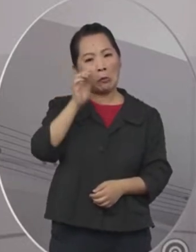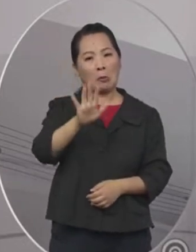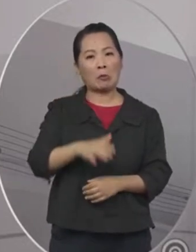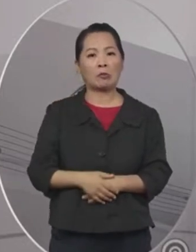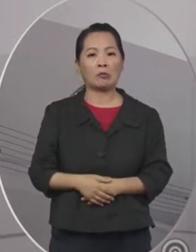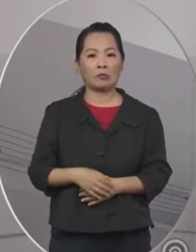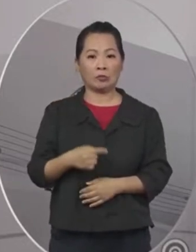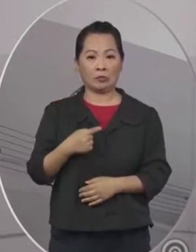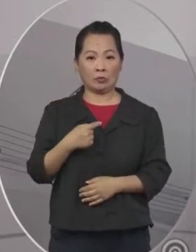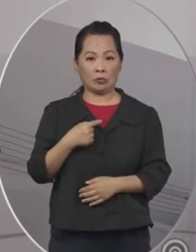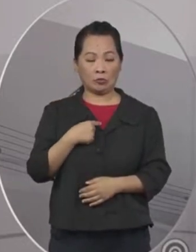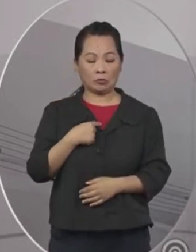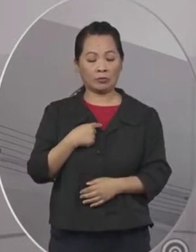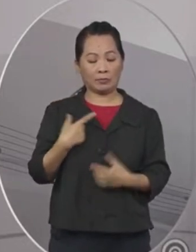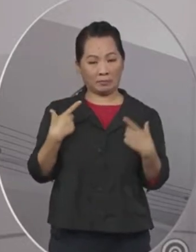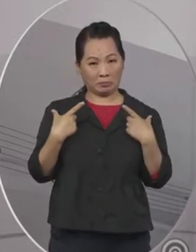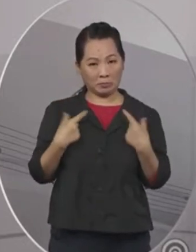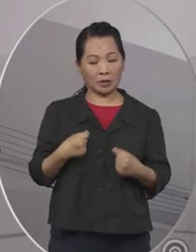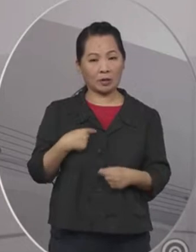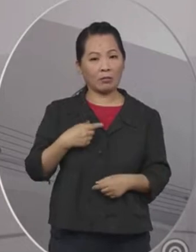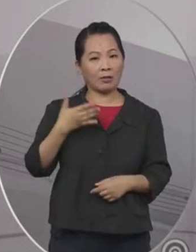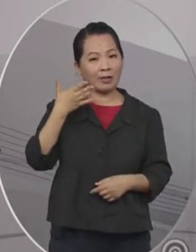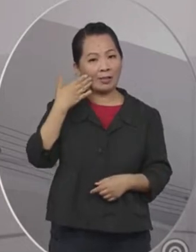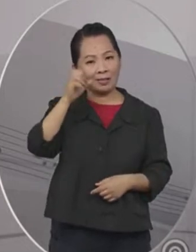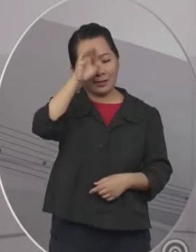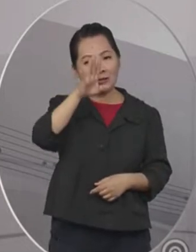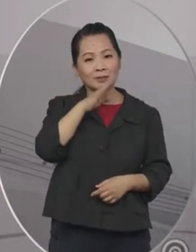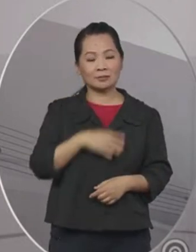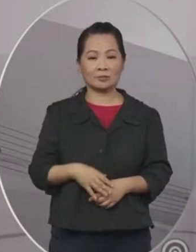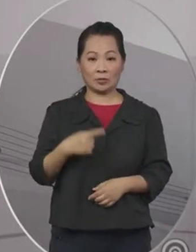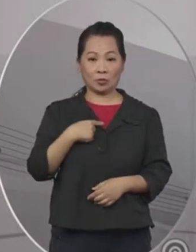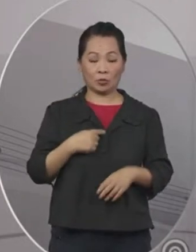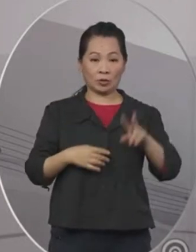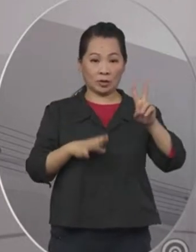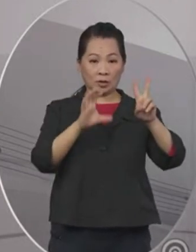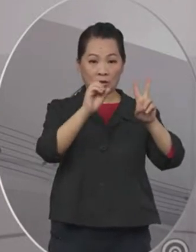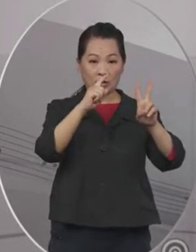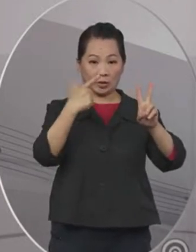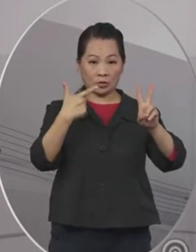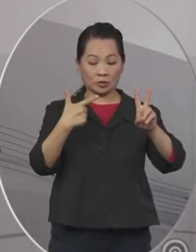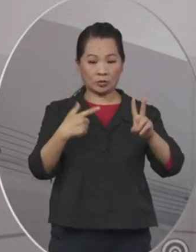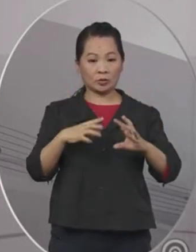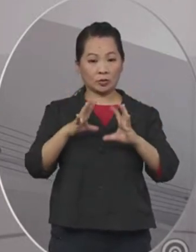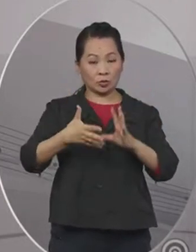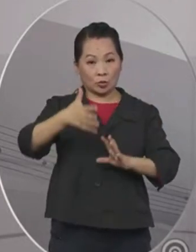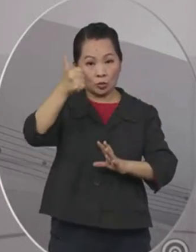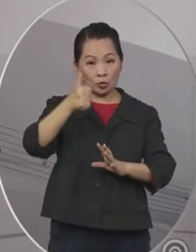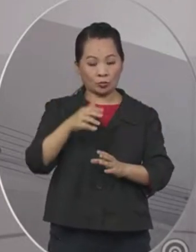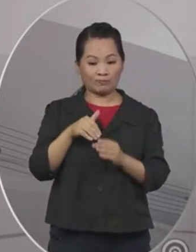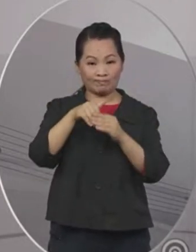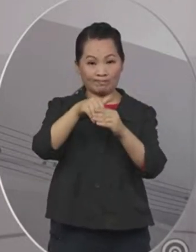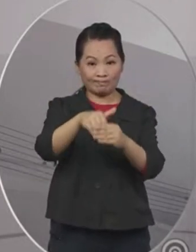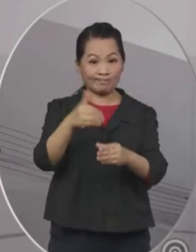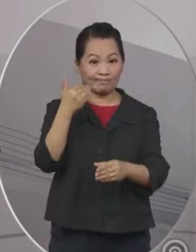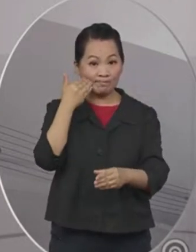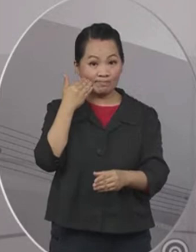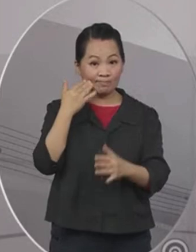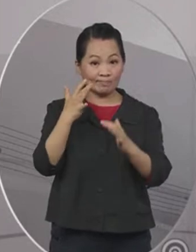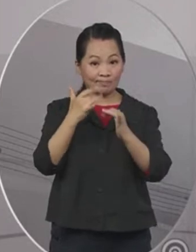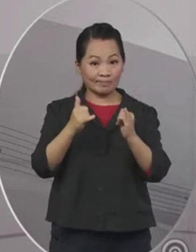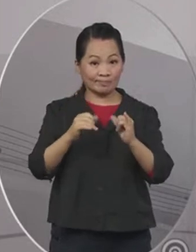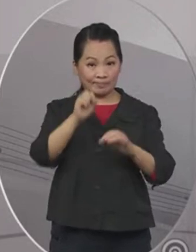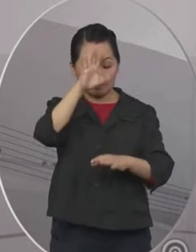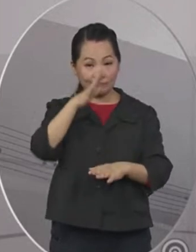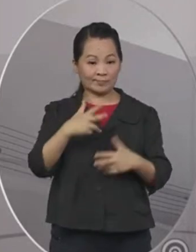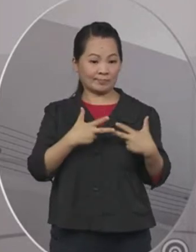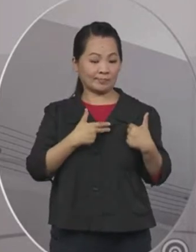我来自深蓝的家庭，在2016年，我把总统的选票投给了民进党蔡